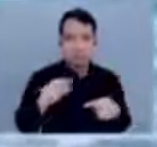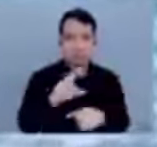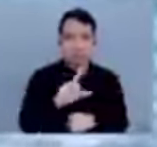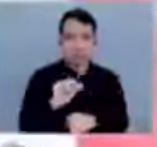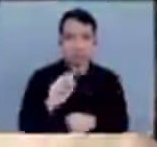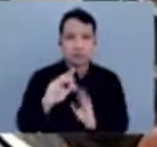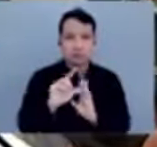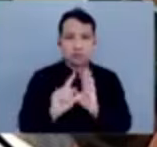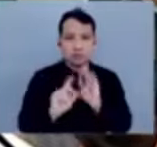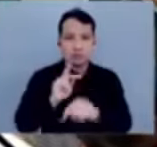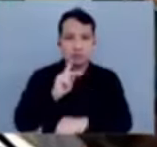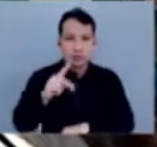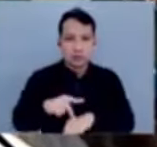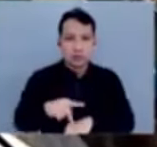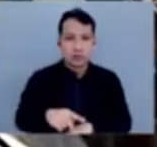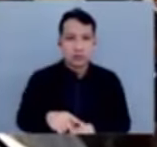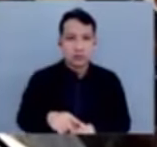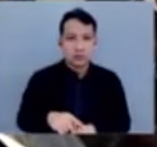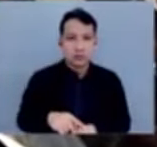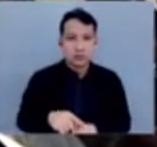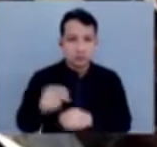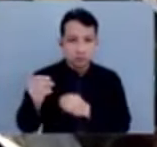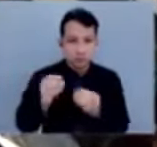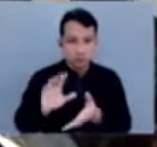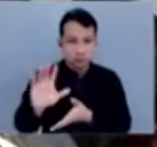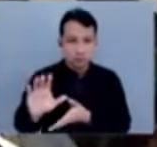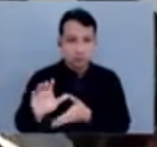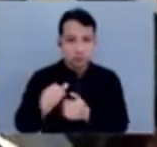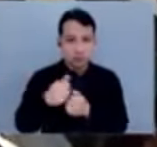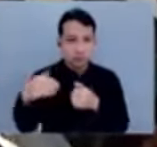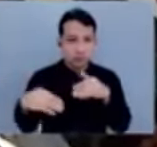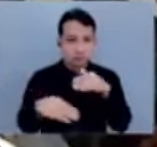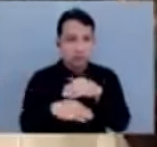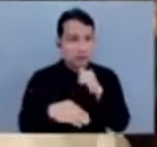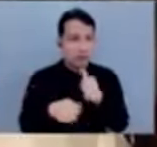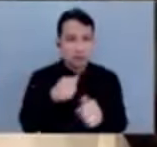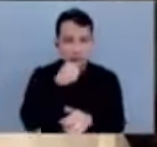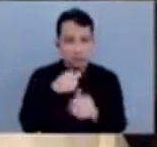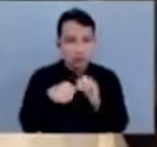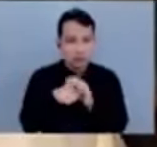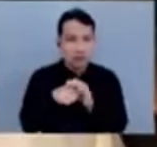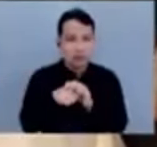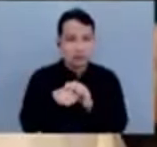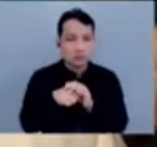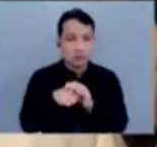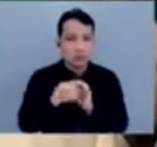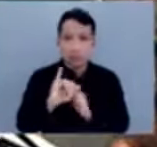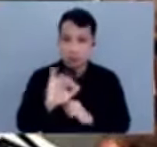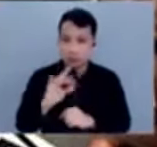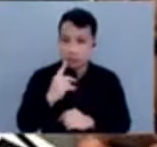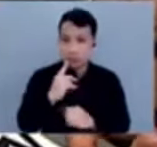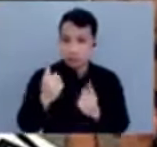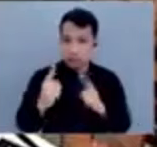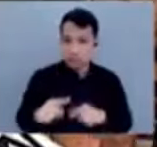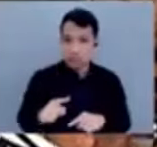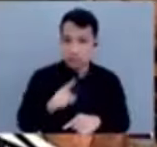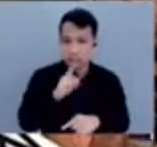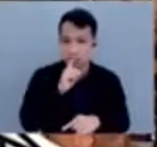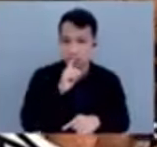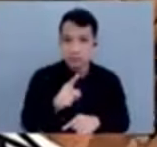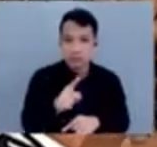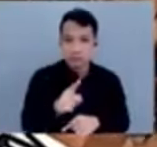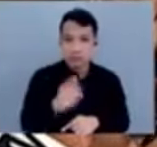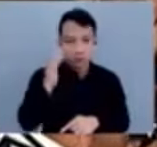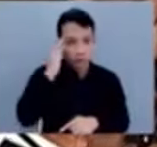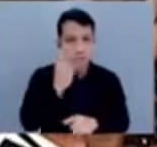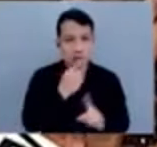Pilipinas. Sila'y umoperate na pailalim kung totoo ito. Kung ito talaga ay nangyari, dapat alamin kung sino